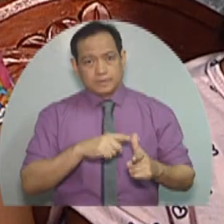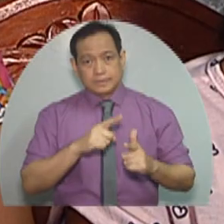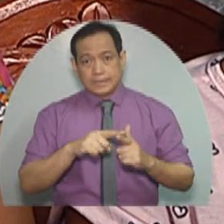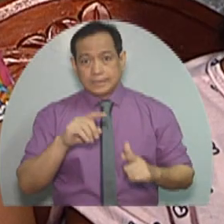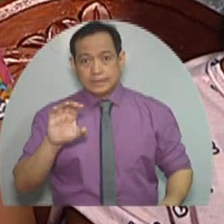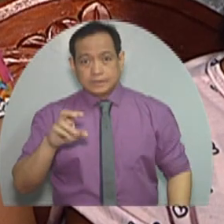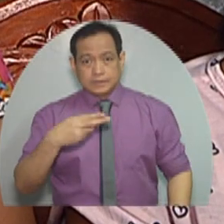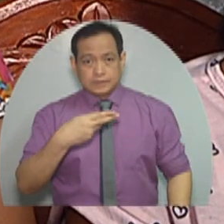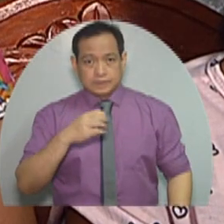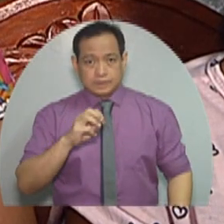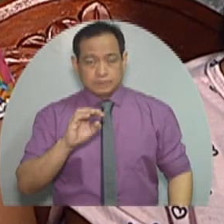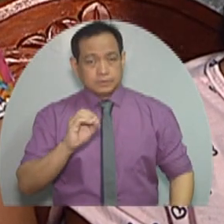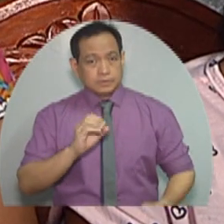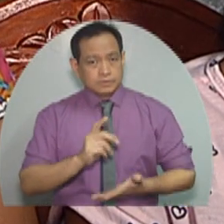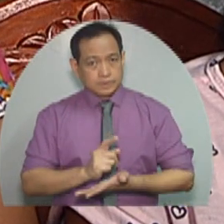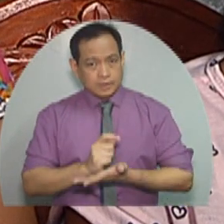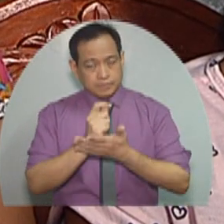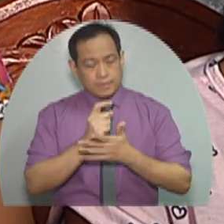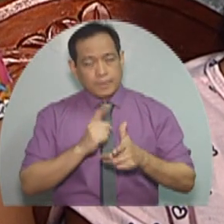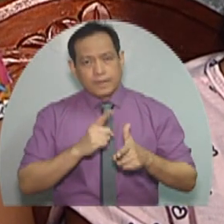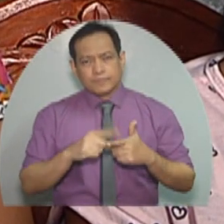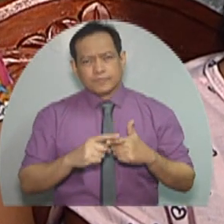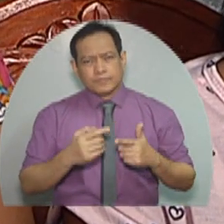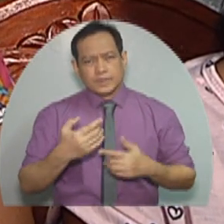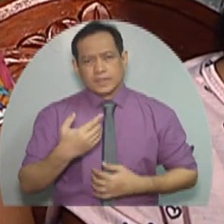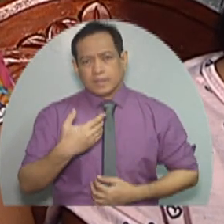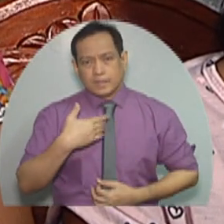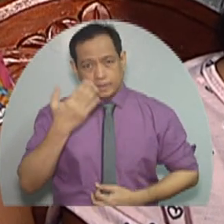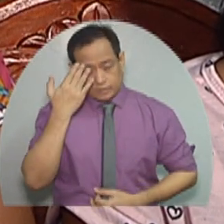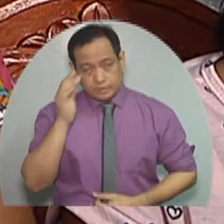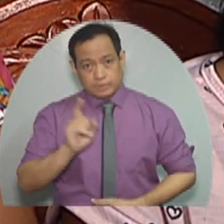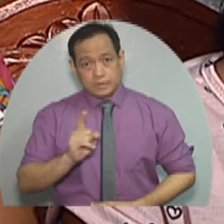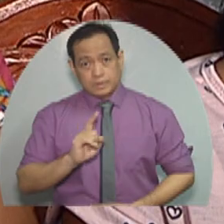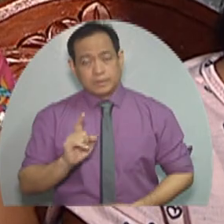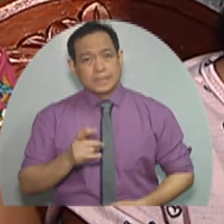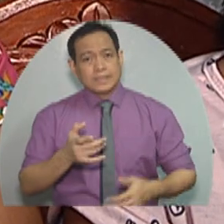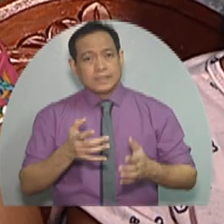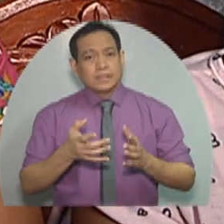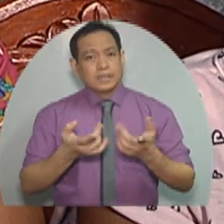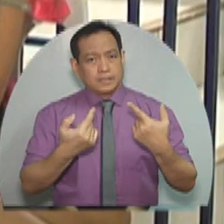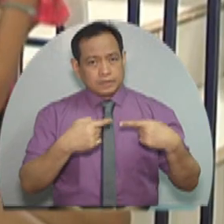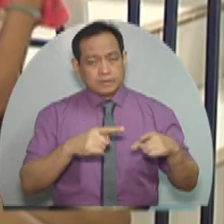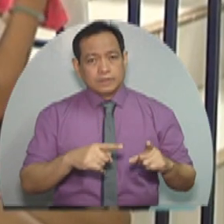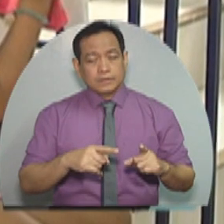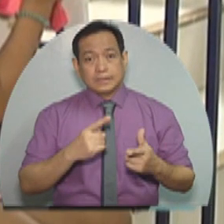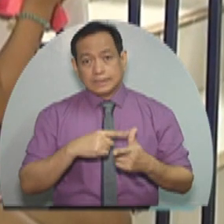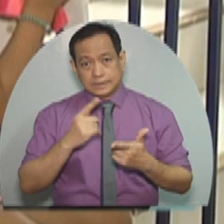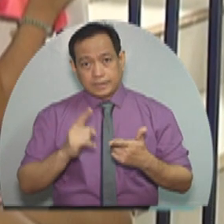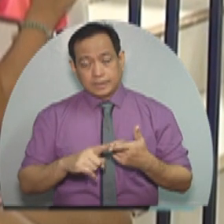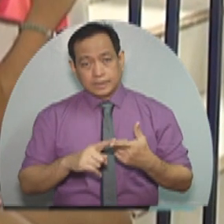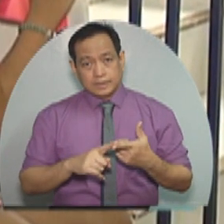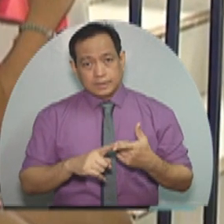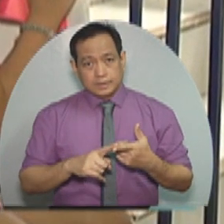ikimo. Tapos nun, ma'am, hindi ko alam kung saan ako lalapit, ma'am. Ngayon, sabi